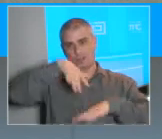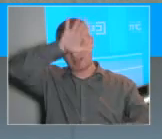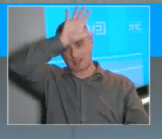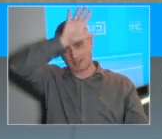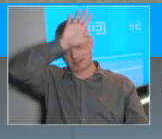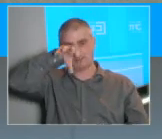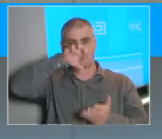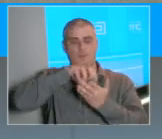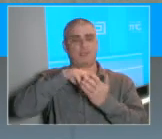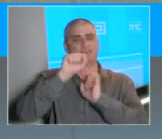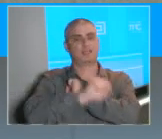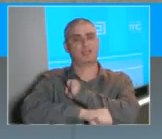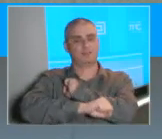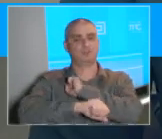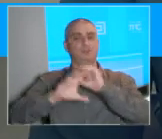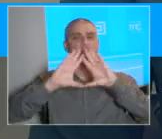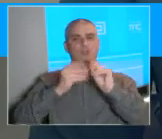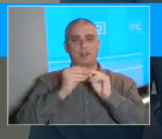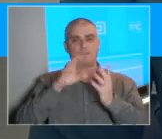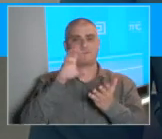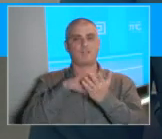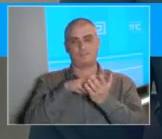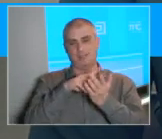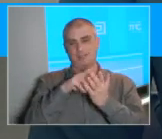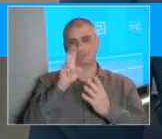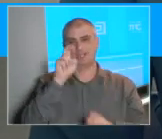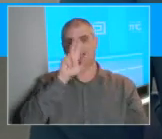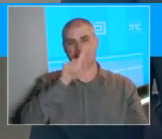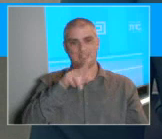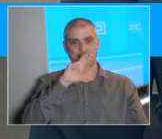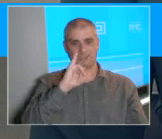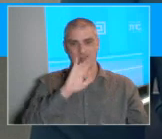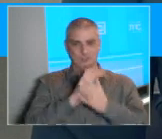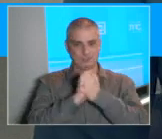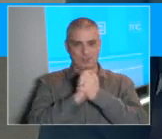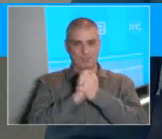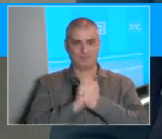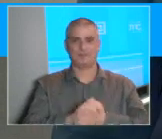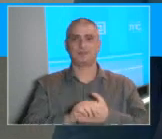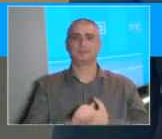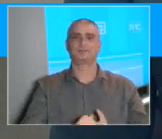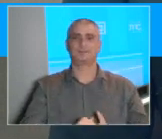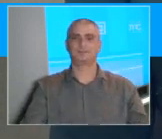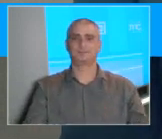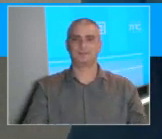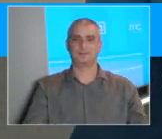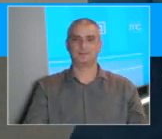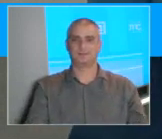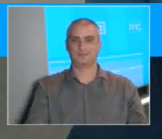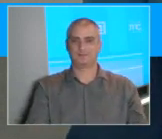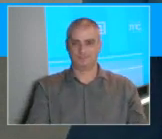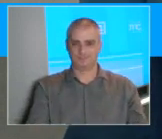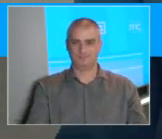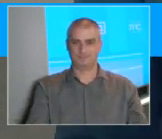לאיראן מהמרכז האקדמי שלם ומרכז עזרי. שלום רב לך, עזרי. שלום